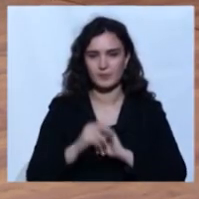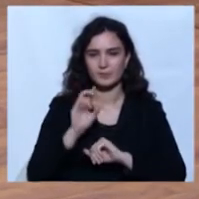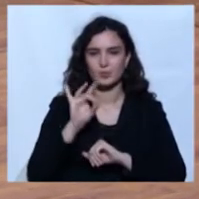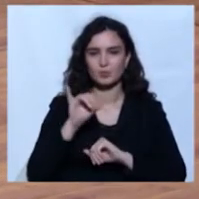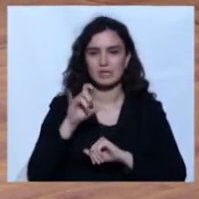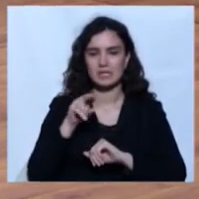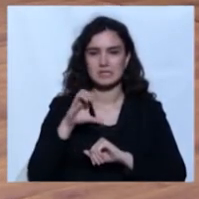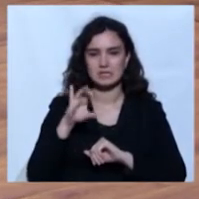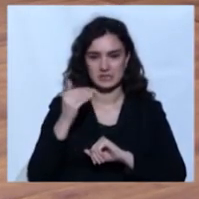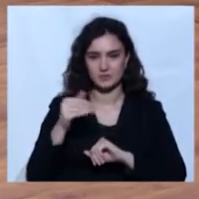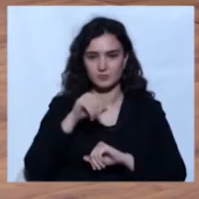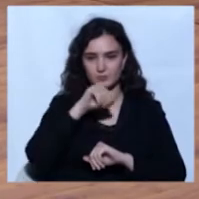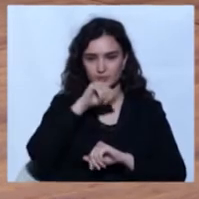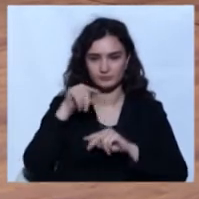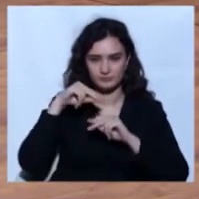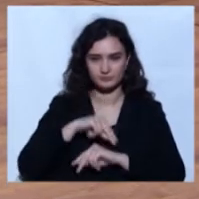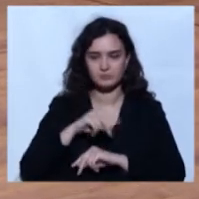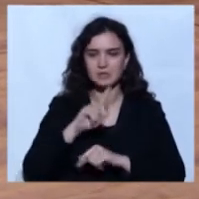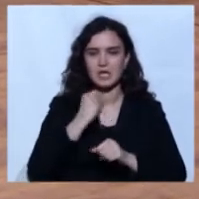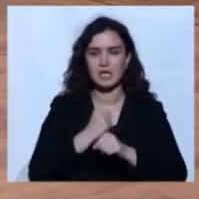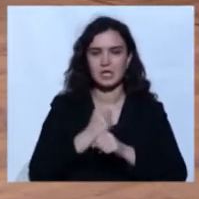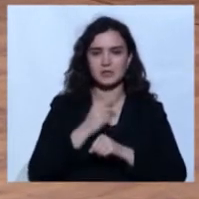ბრუნელესკის წყალობით. რა გააკეთა მან?